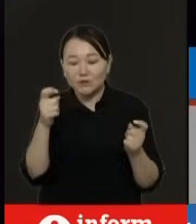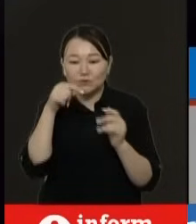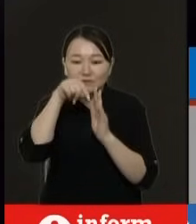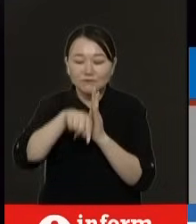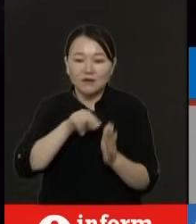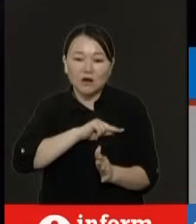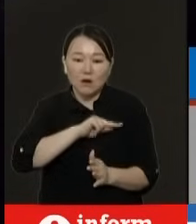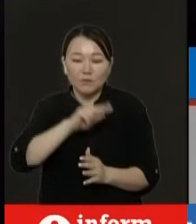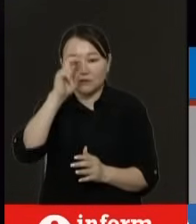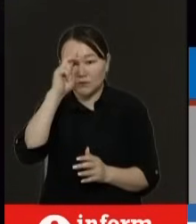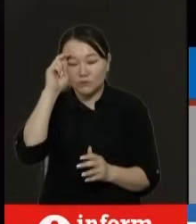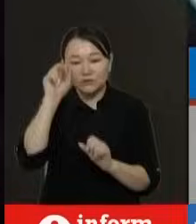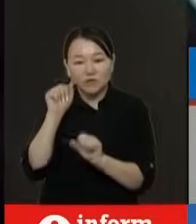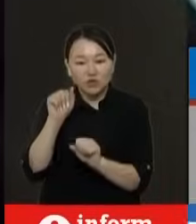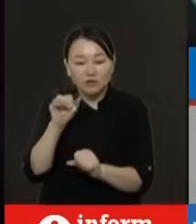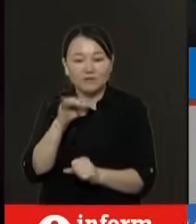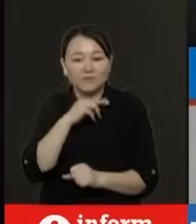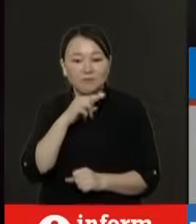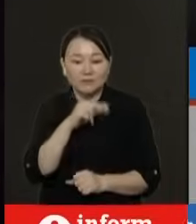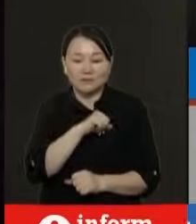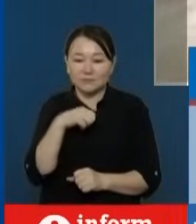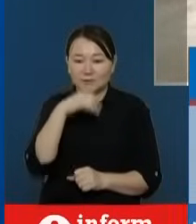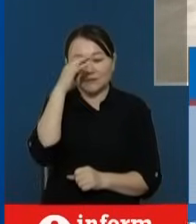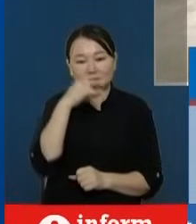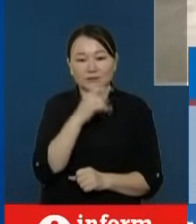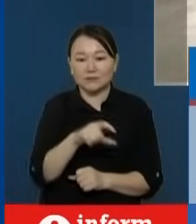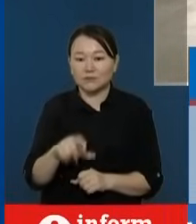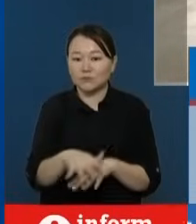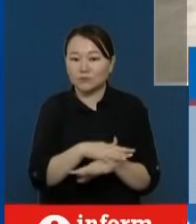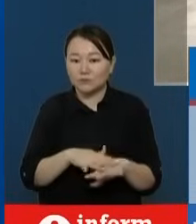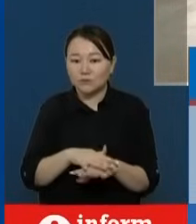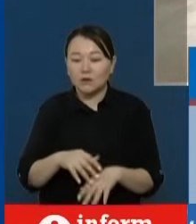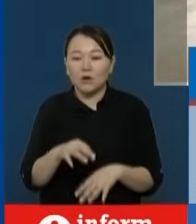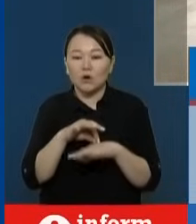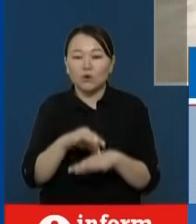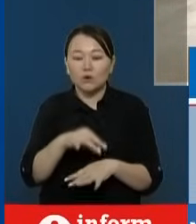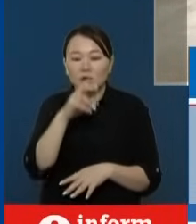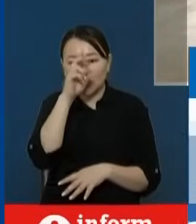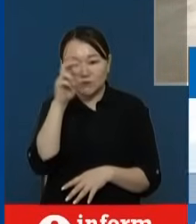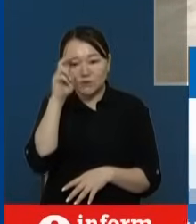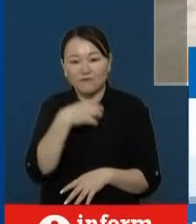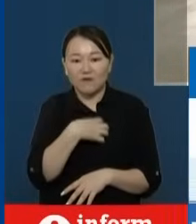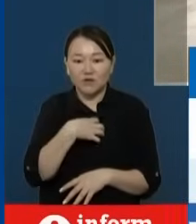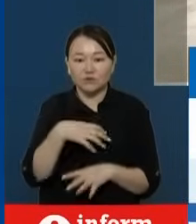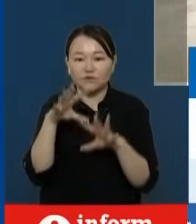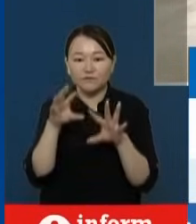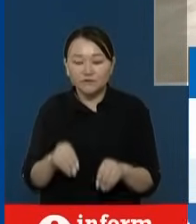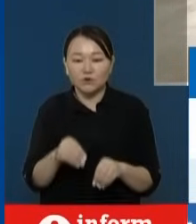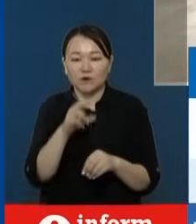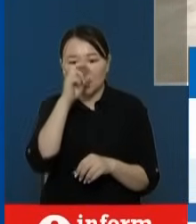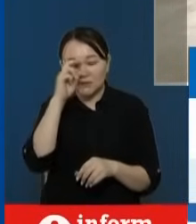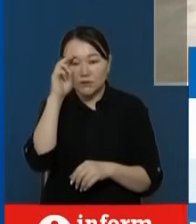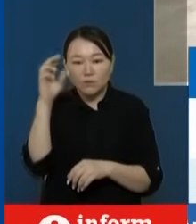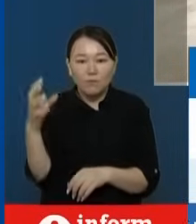стороны госорганов и внимательность самих казахстанцев. Самая важная роль государства – использовать всю махину государственной